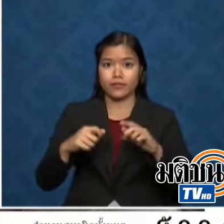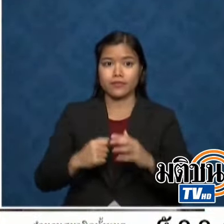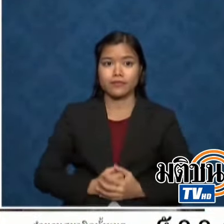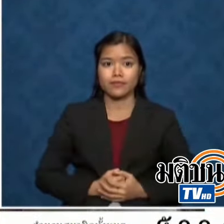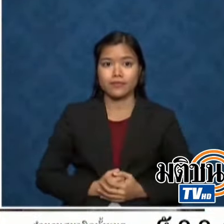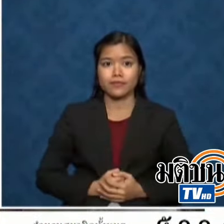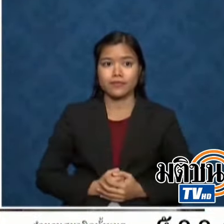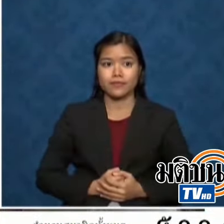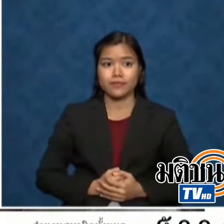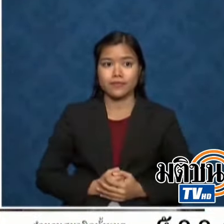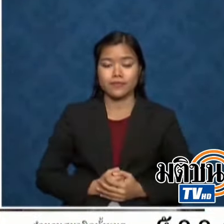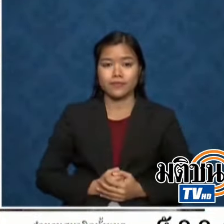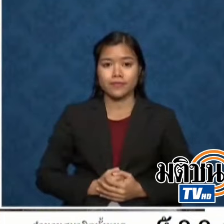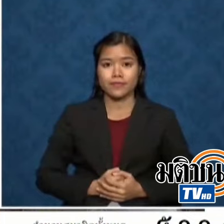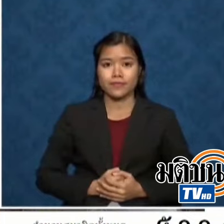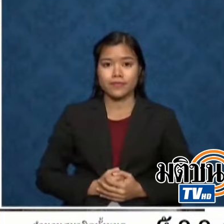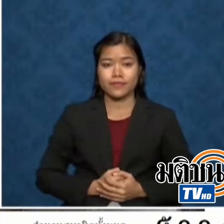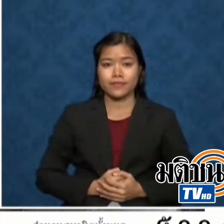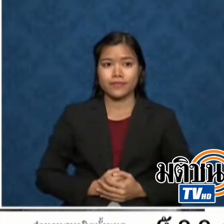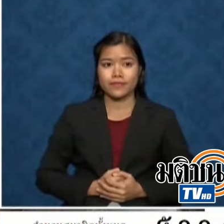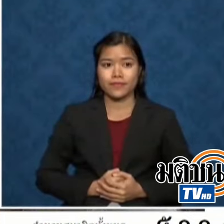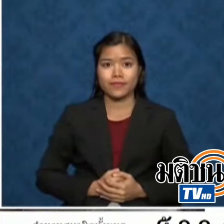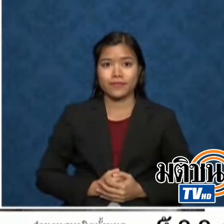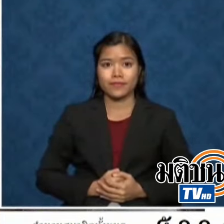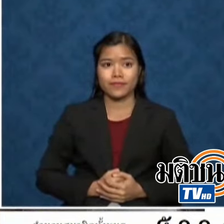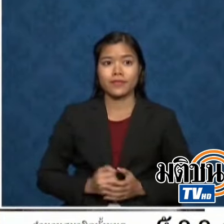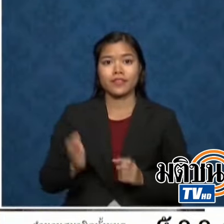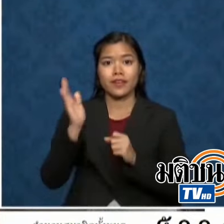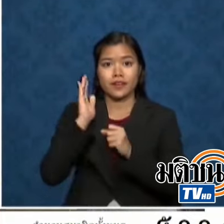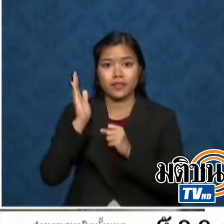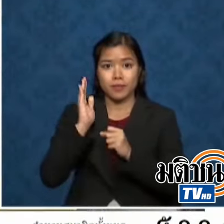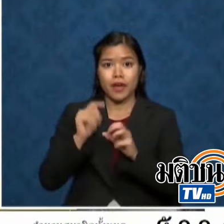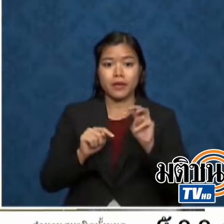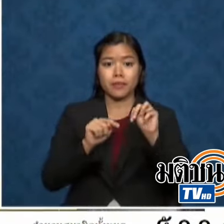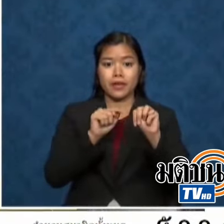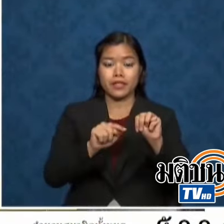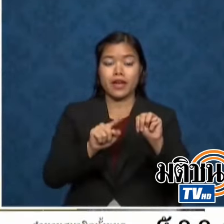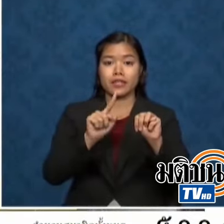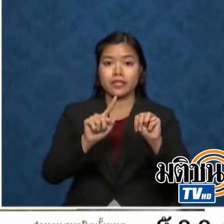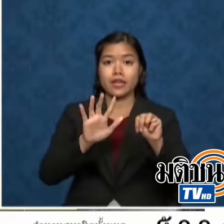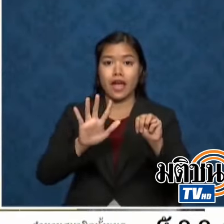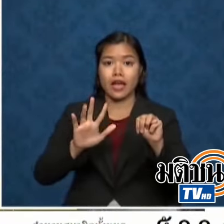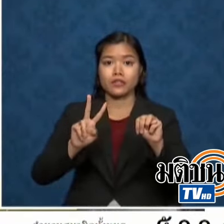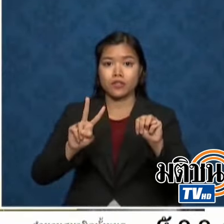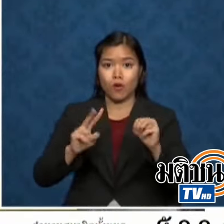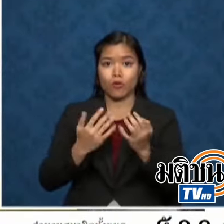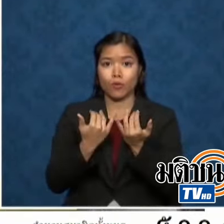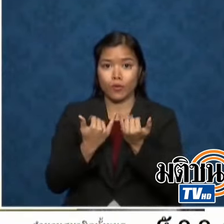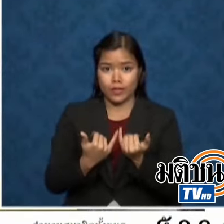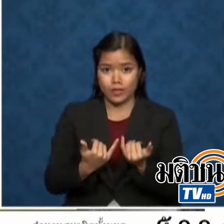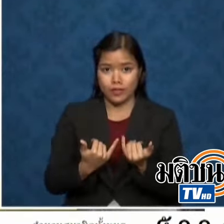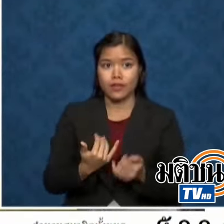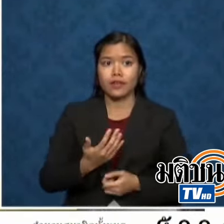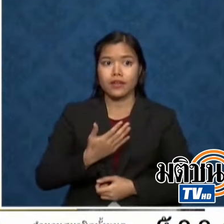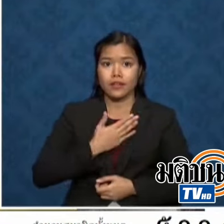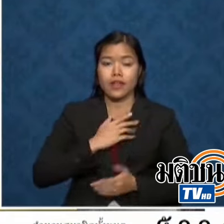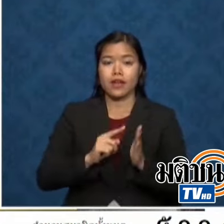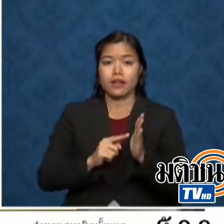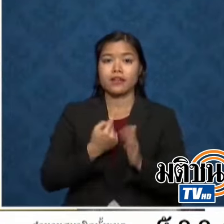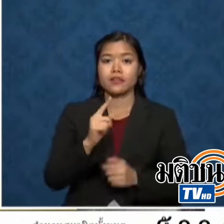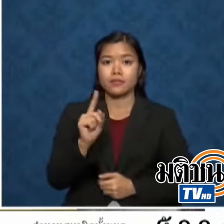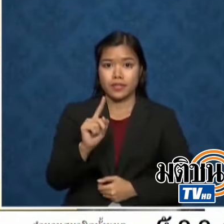ไกลสำหรับการอภิปรายมาตรา 152ในครั้งนี้ผมคงต้องขอเริ่มต้น